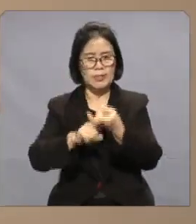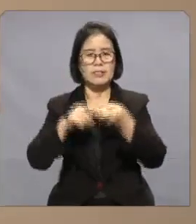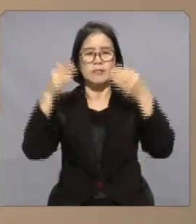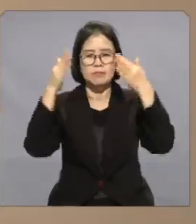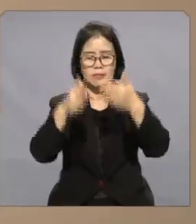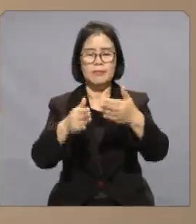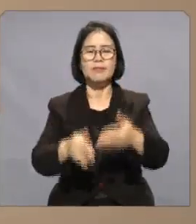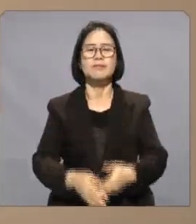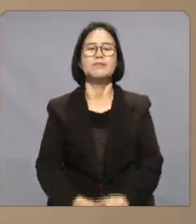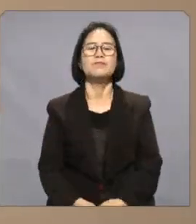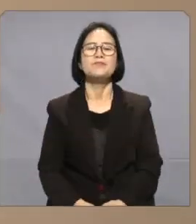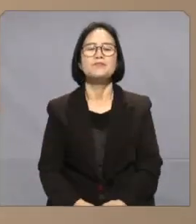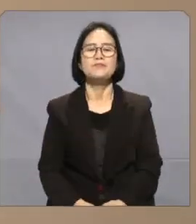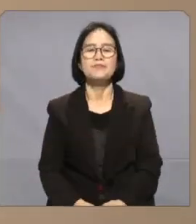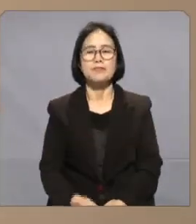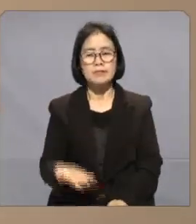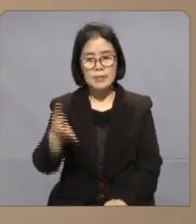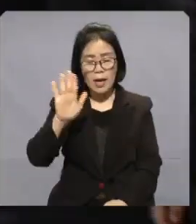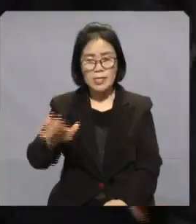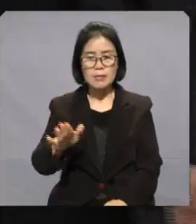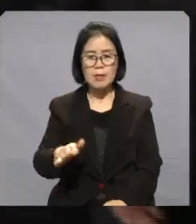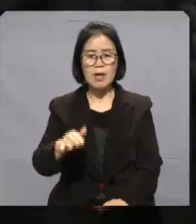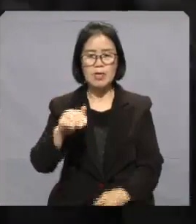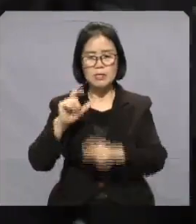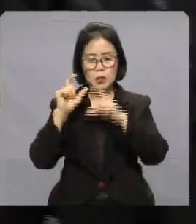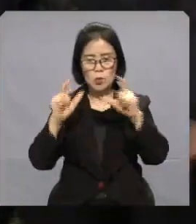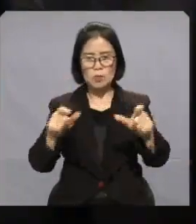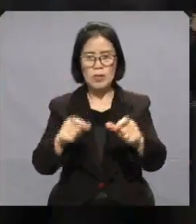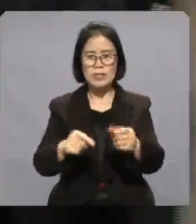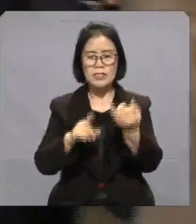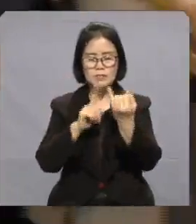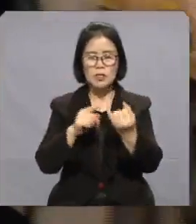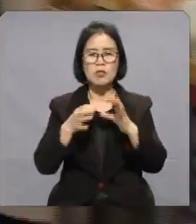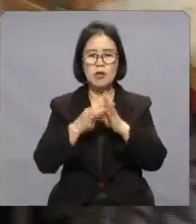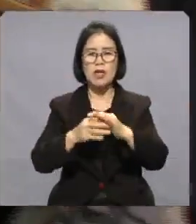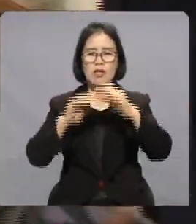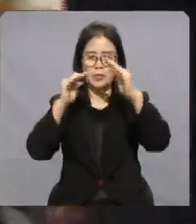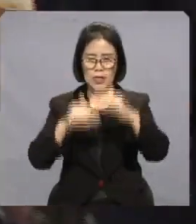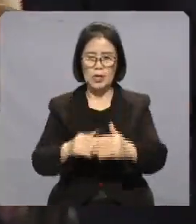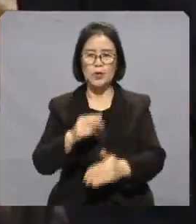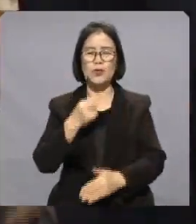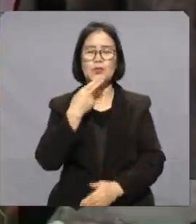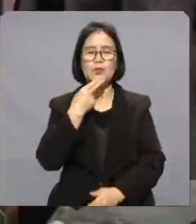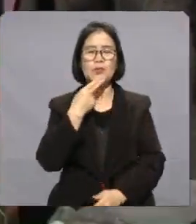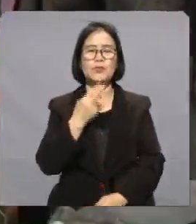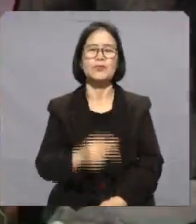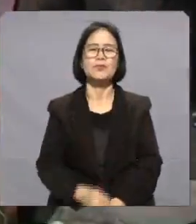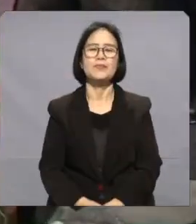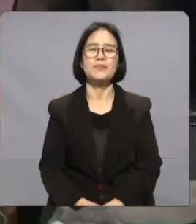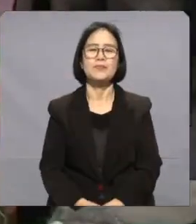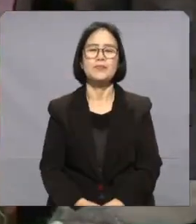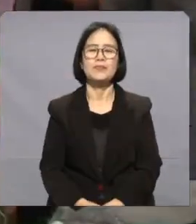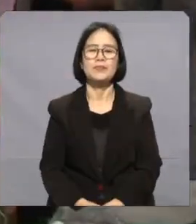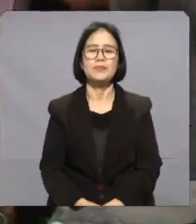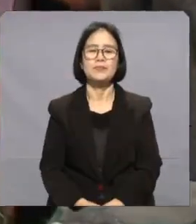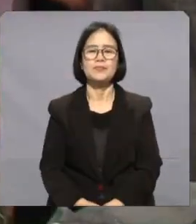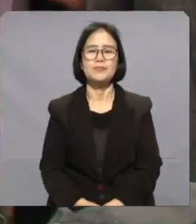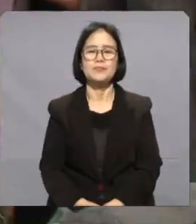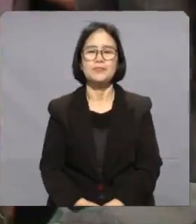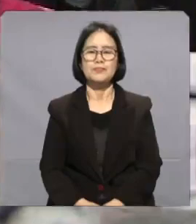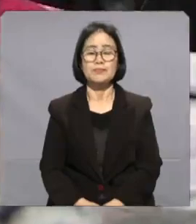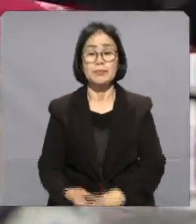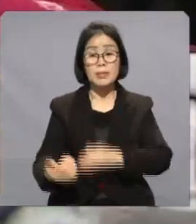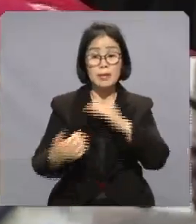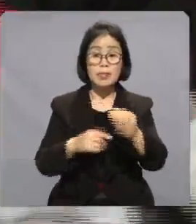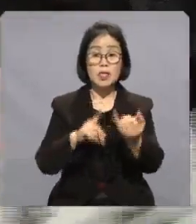받았습니다. 하지만 선고 공판에선 김 여사 관련 내용은 언급되지 않았습니다.